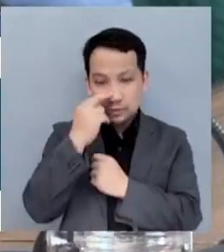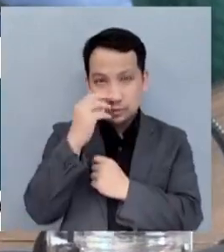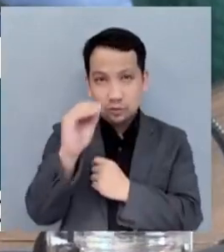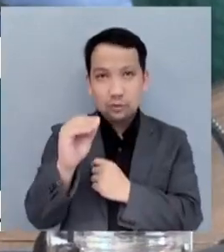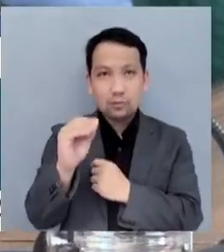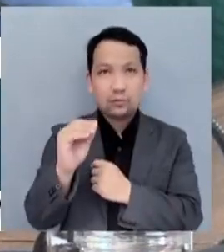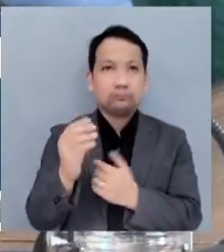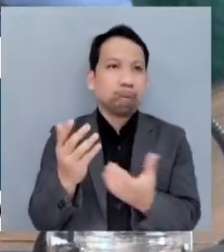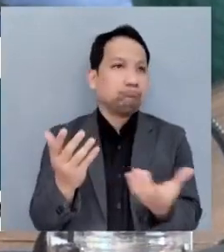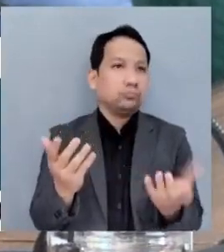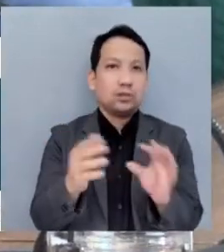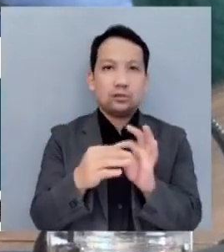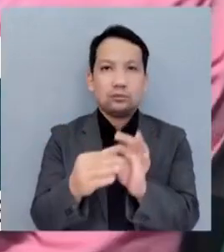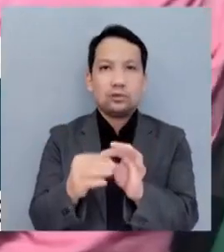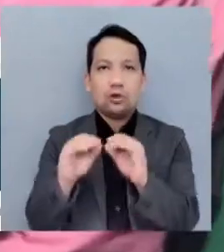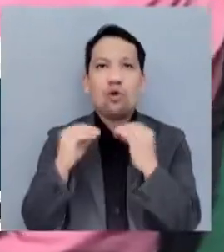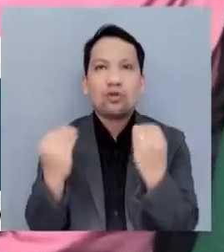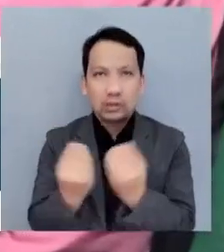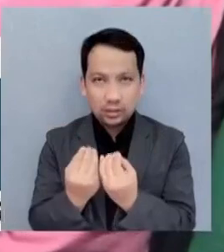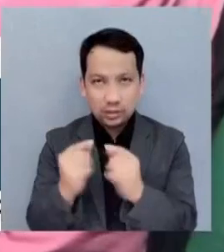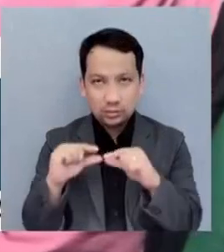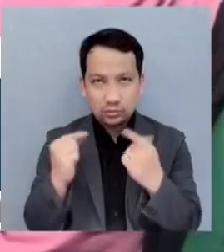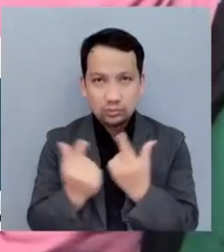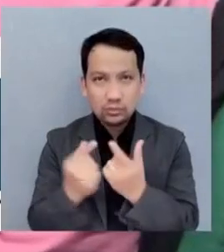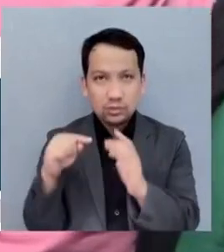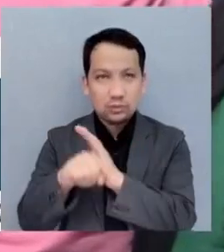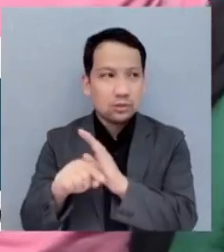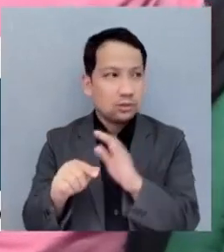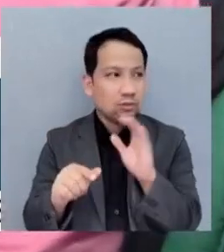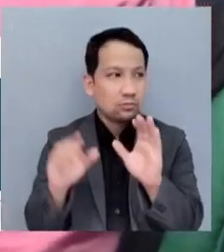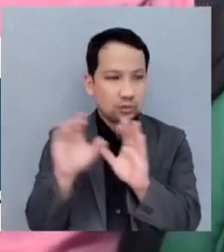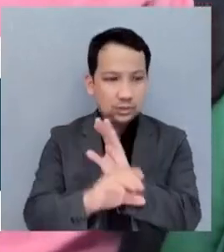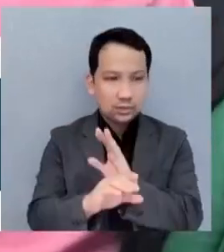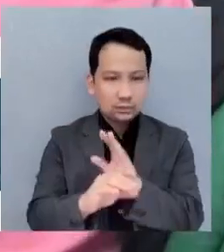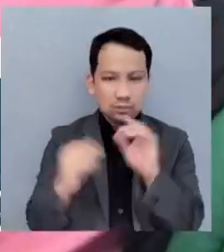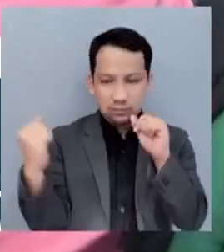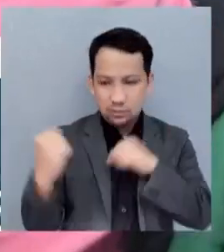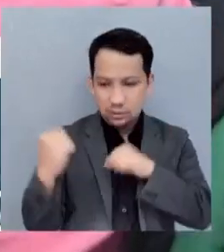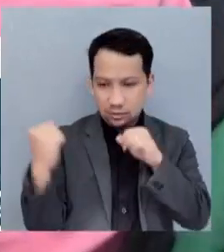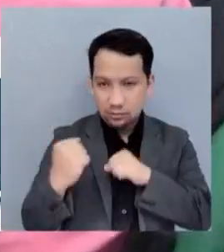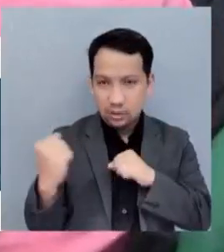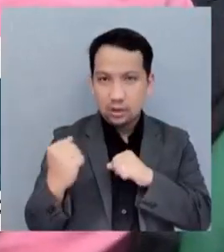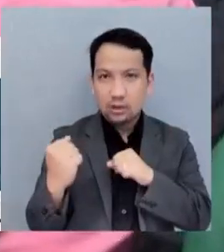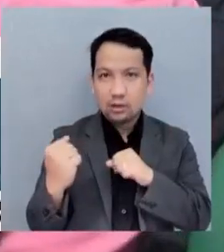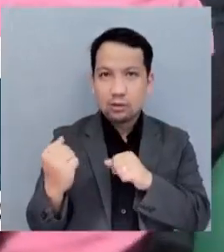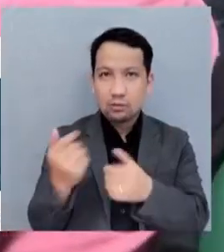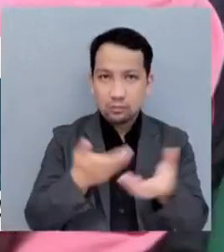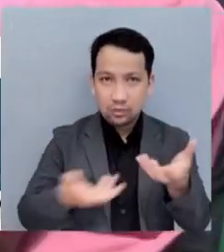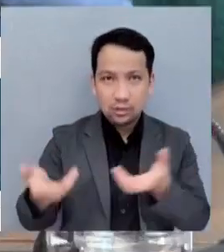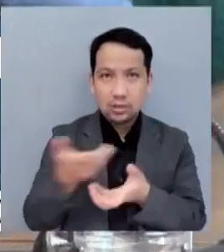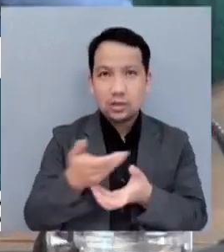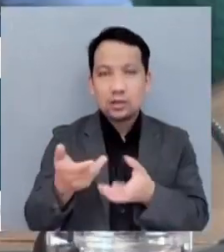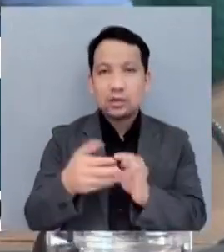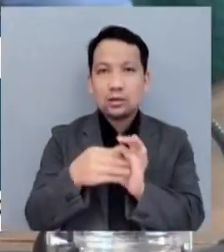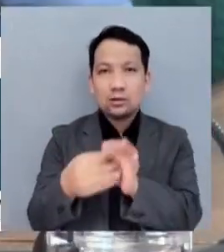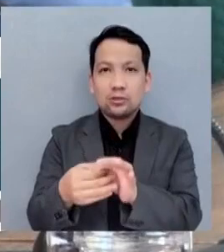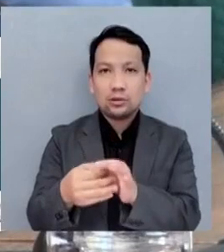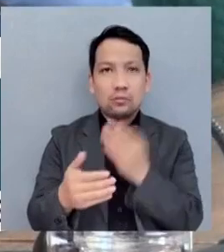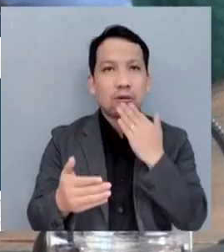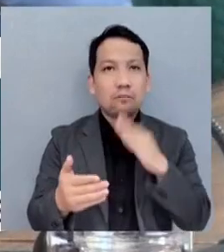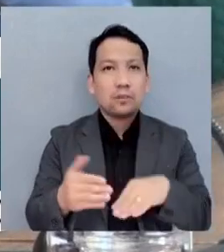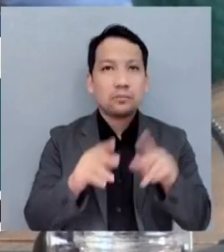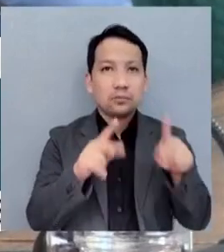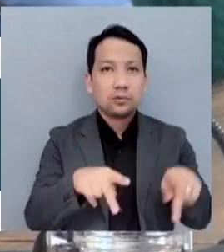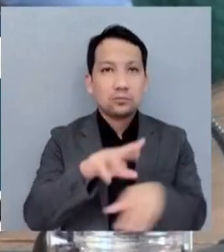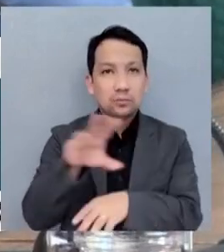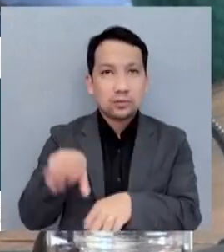tila organized na. Tila may kasunduan at arrangement na ang mga masasangamang loob na nasa loob